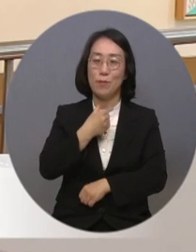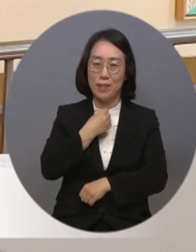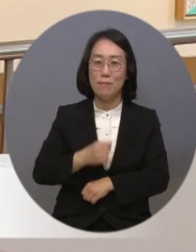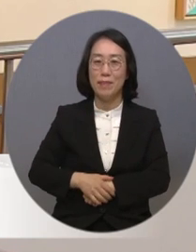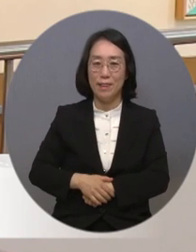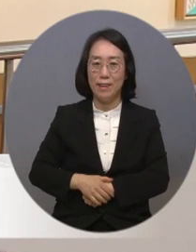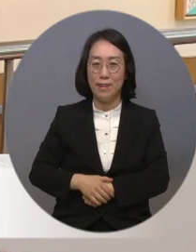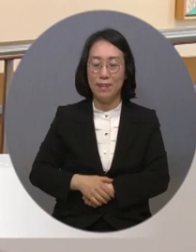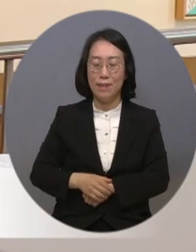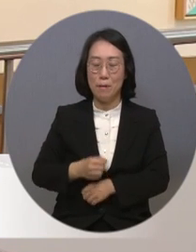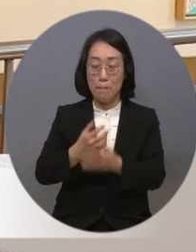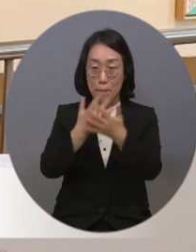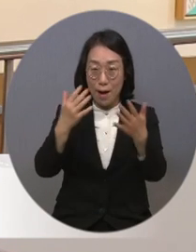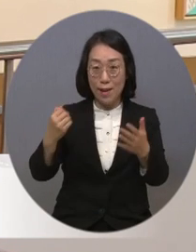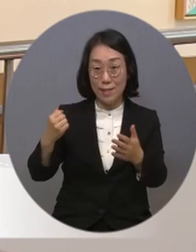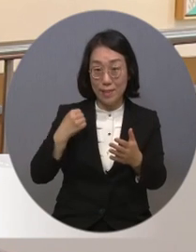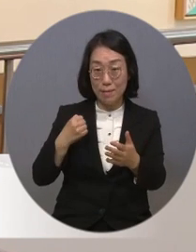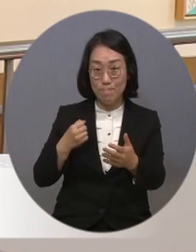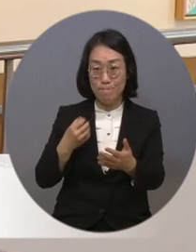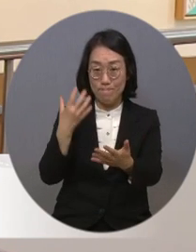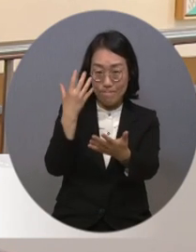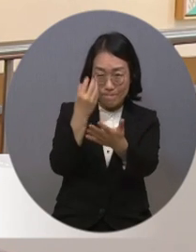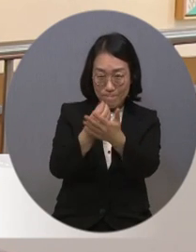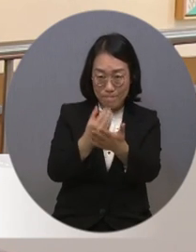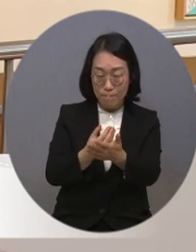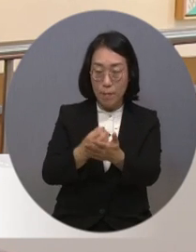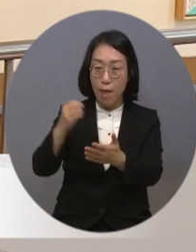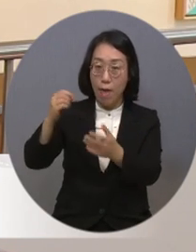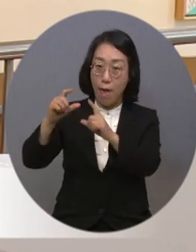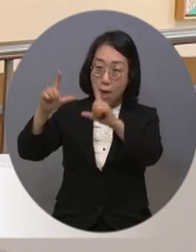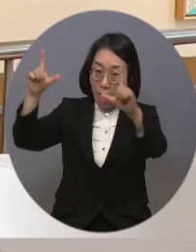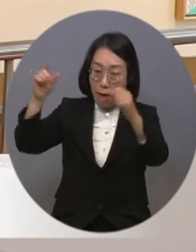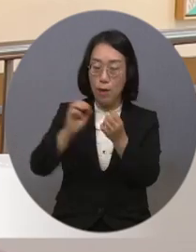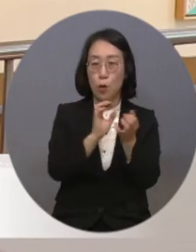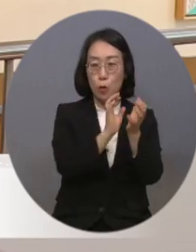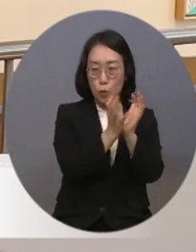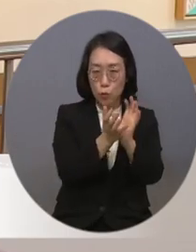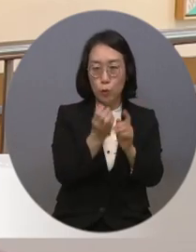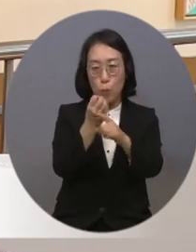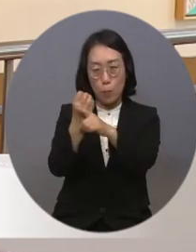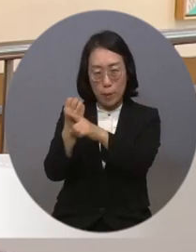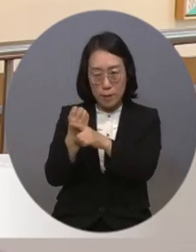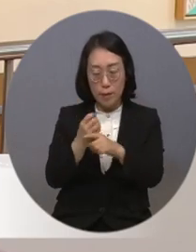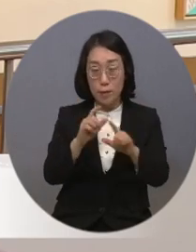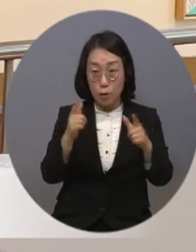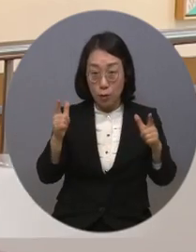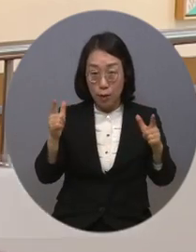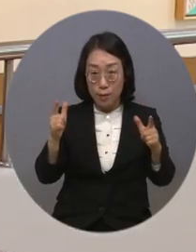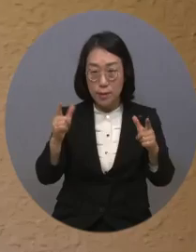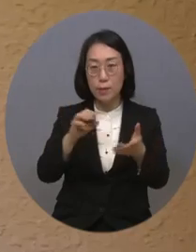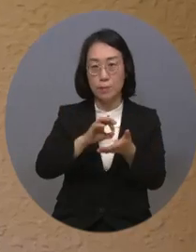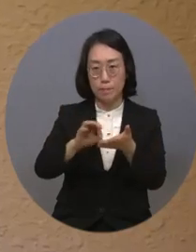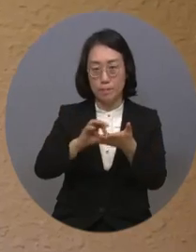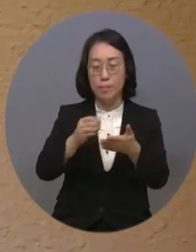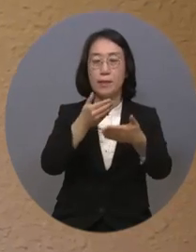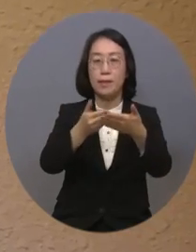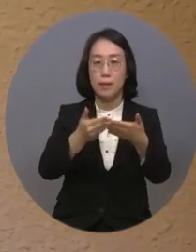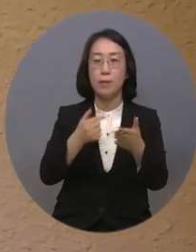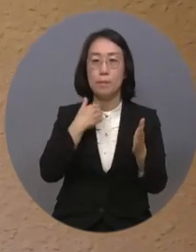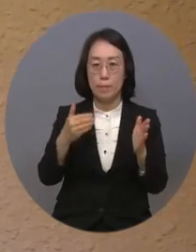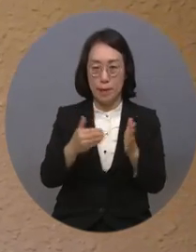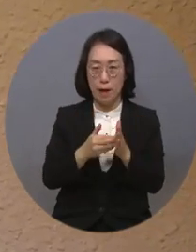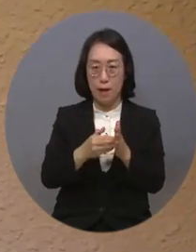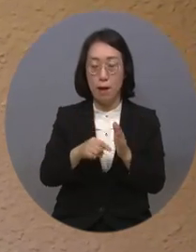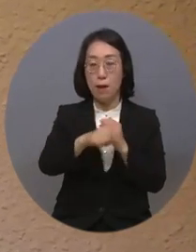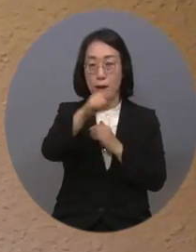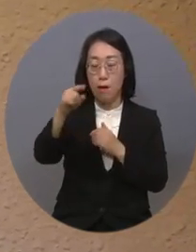작품에 밝은 에너지를 심기 위해서 태양, 해바라기, 큐빅을 소재로 표현하고 있습니다. 이처럼